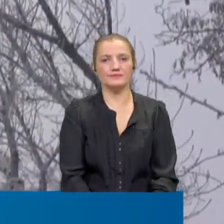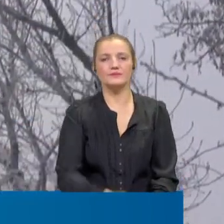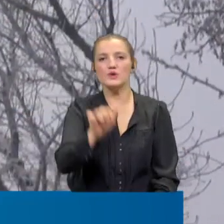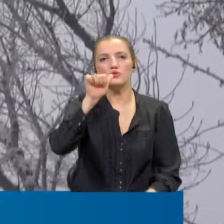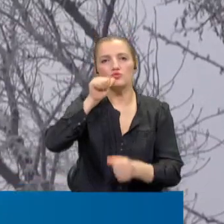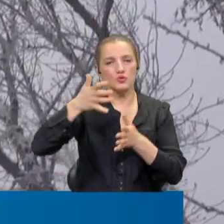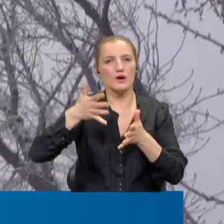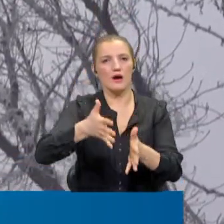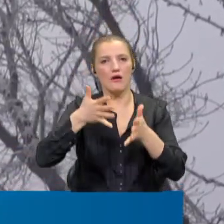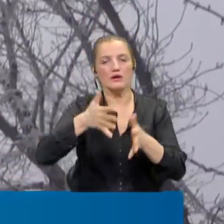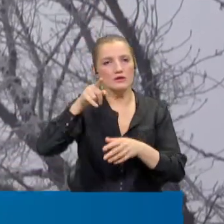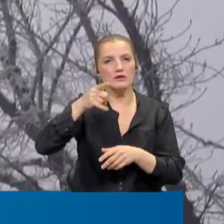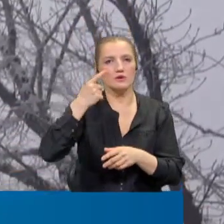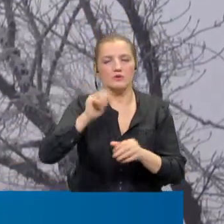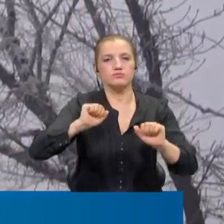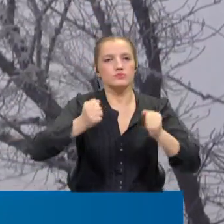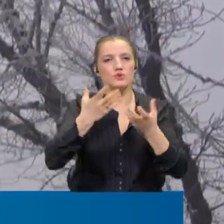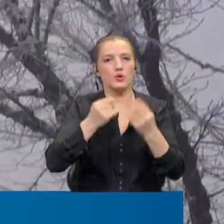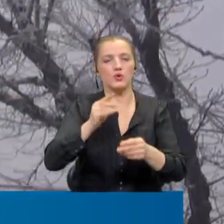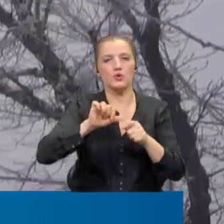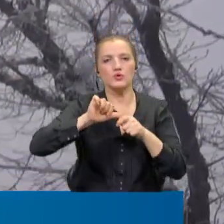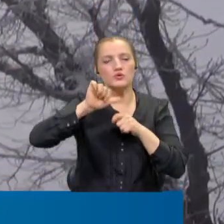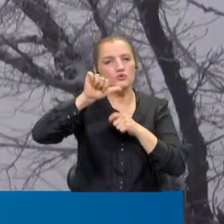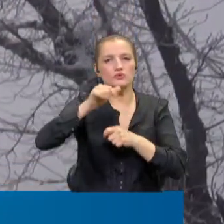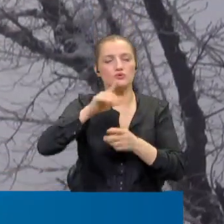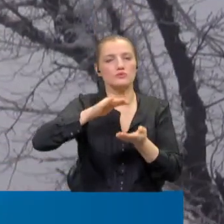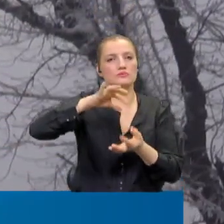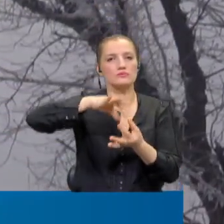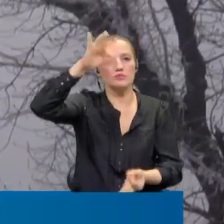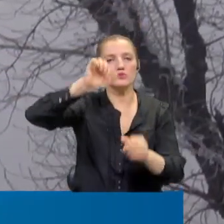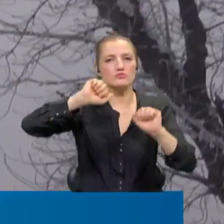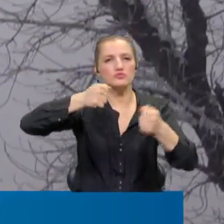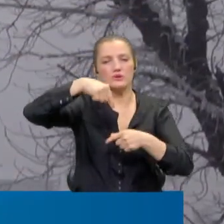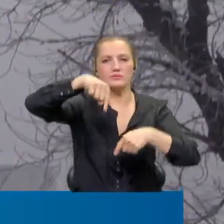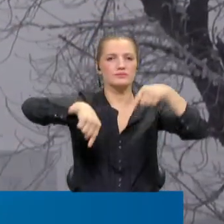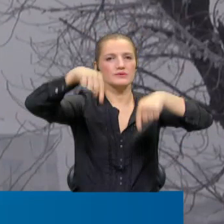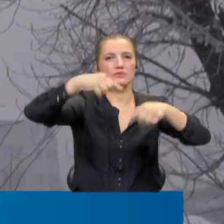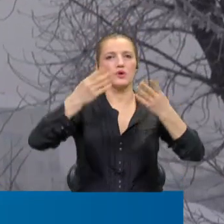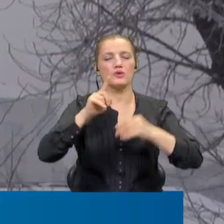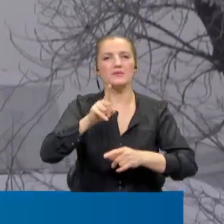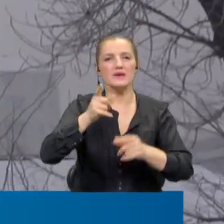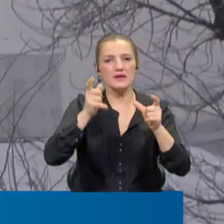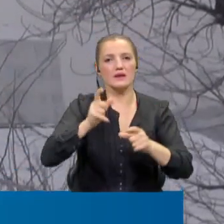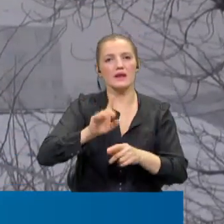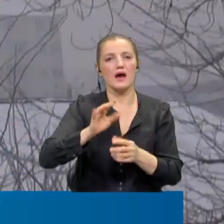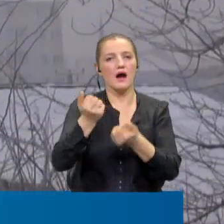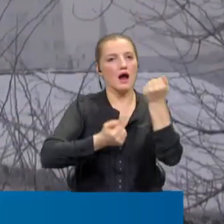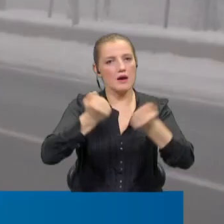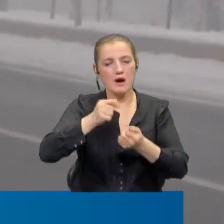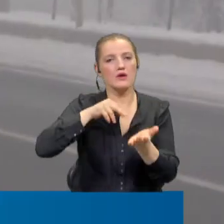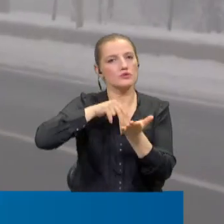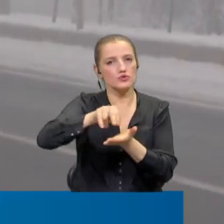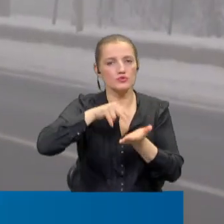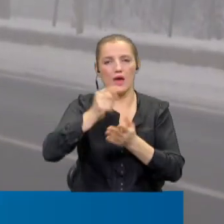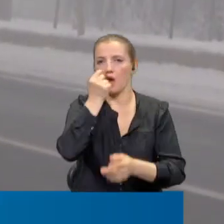bu su aktığı yerde dondu Ağrı'da uzun buz sarkıtları oluştu doğankent'te ne araçla bir yerden bir yere gidebilmek ne